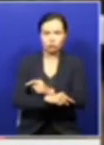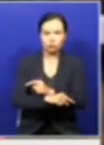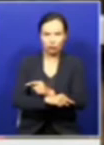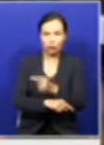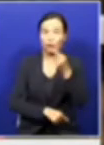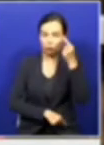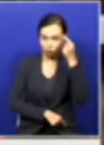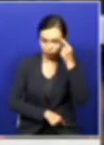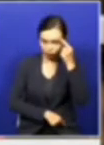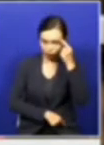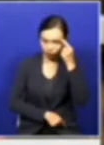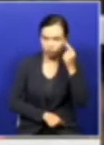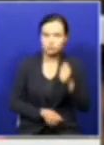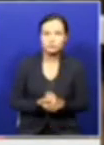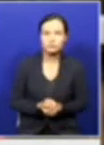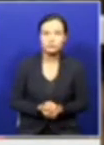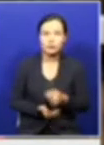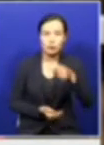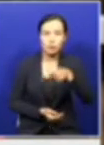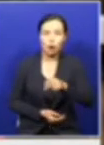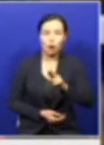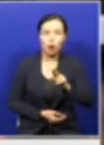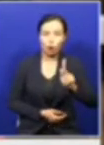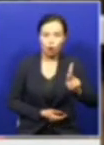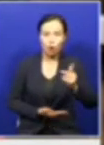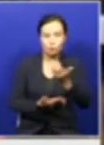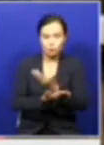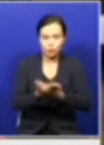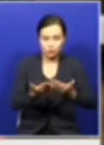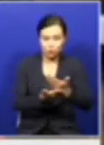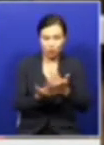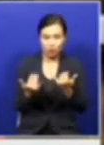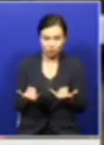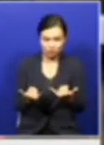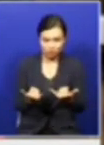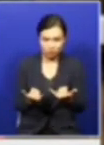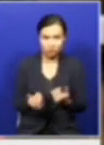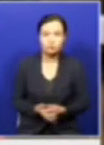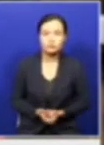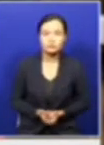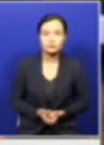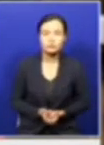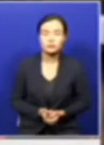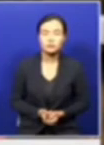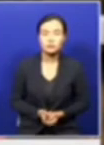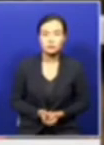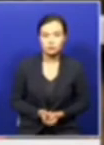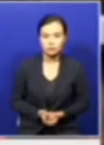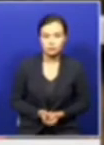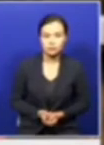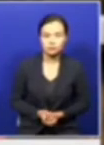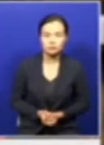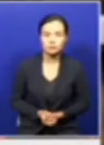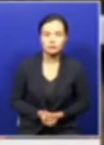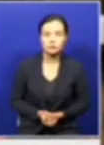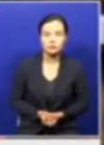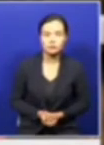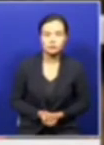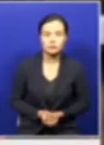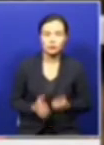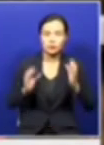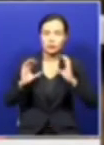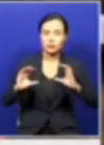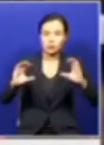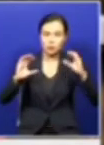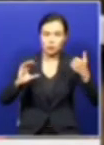ราบดีนะครับว่าในพ.ร.ก.ที่เรากำลังพิจารณากันอยู่ในขณะนี้รัฐบาลเ